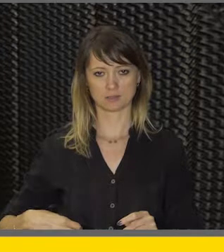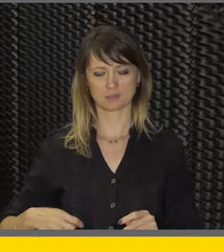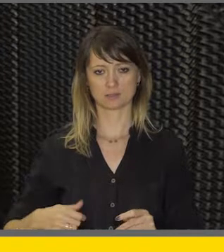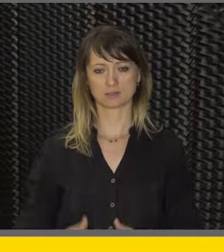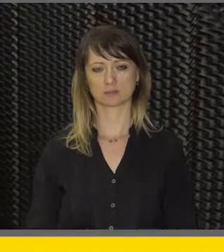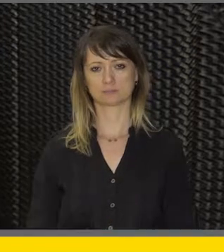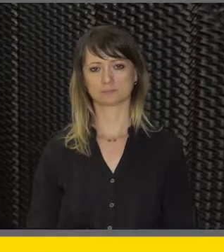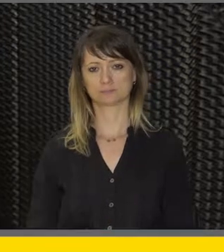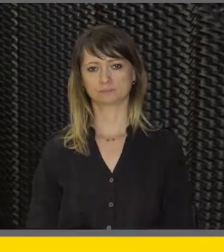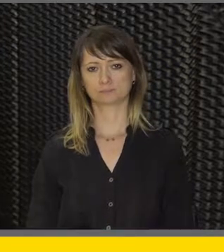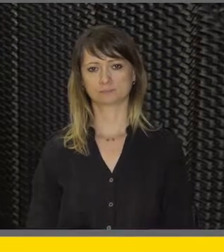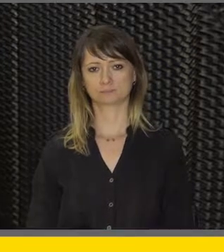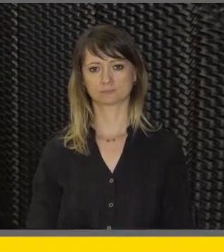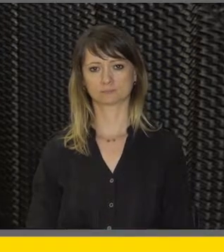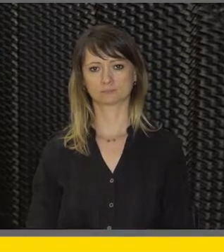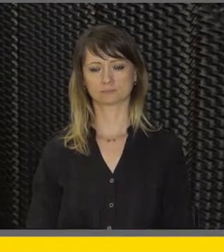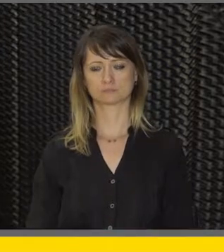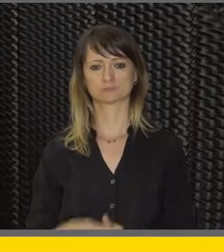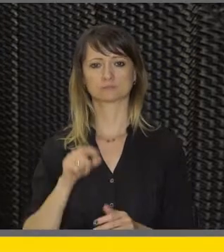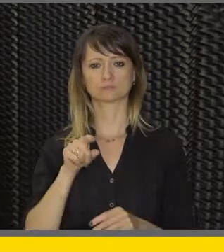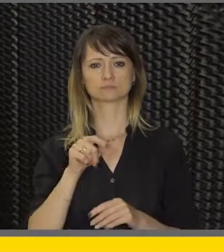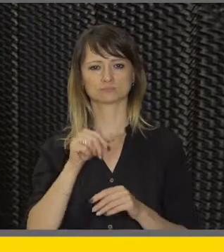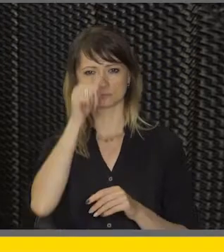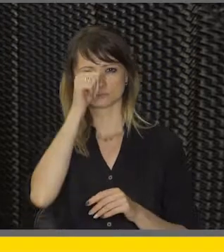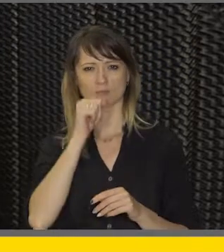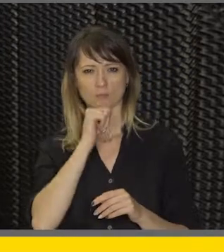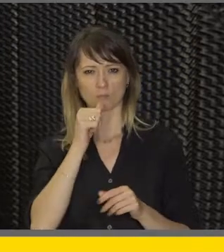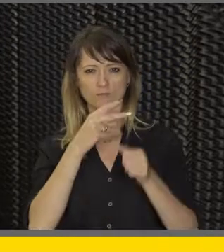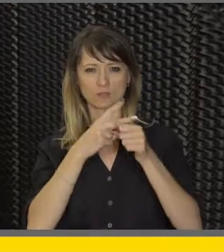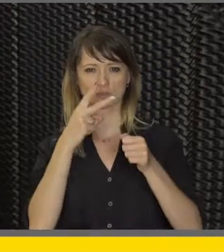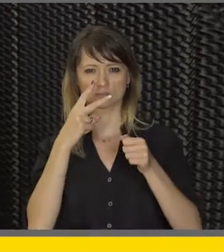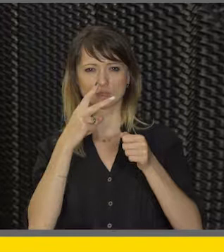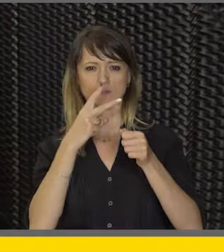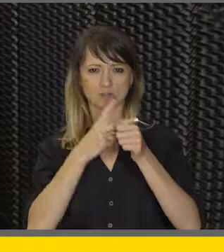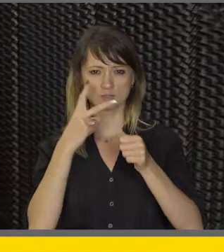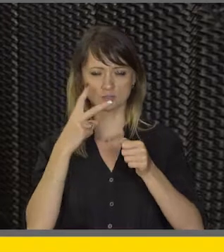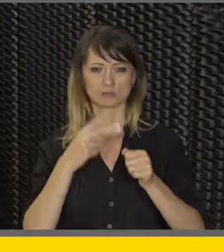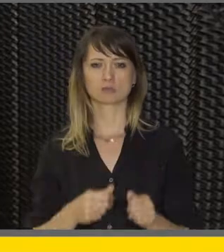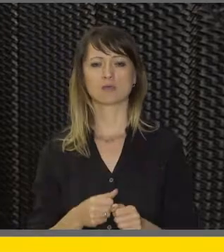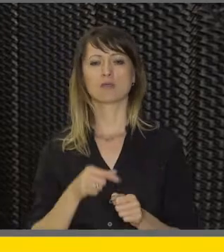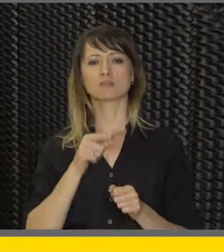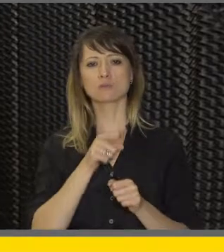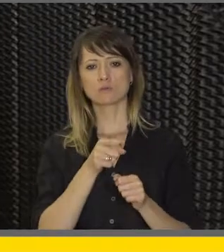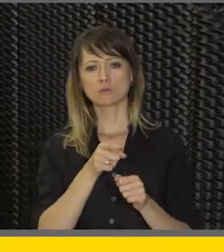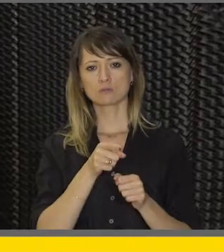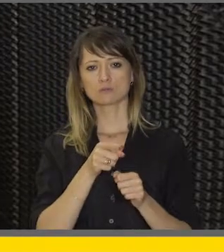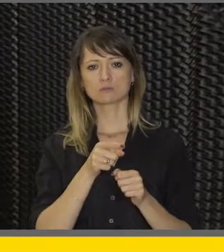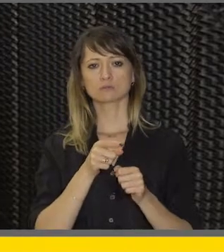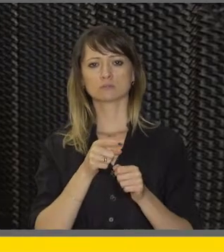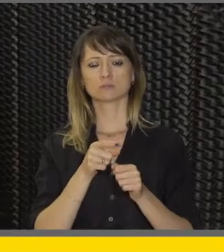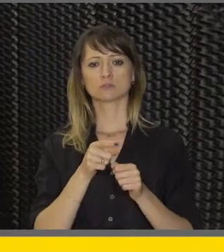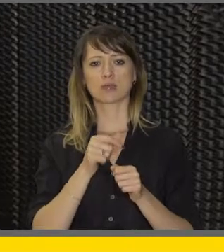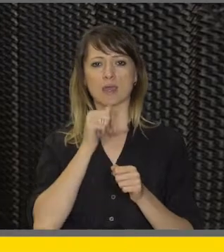strategiach horyzontalnych takich jak Europa 2020. Dalej Unia stwierdza, że należy inwestować w zielone